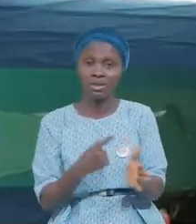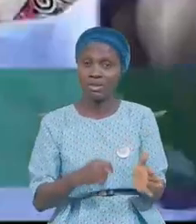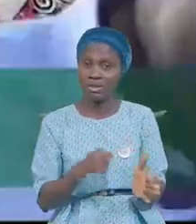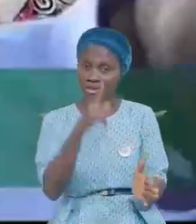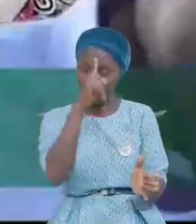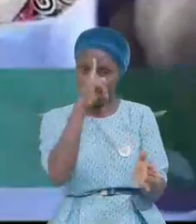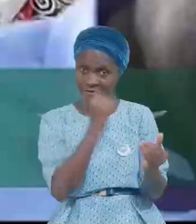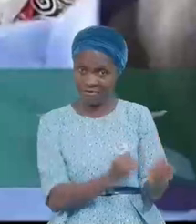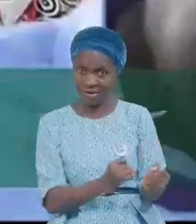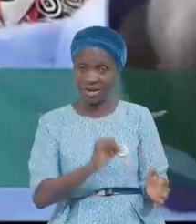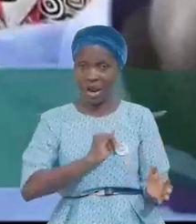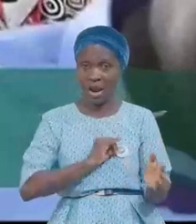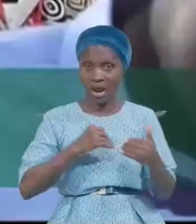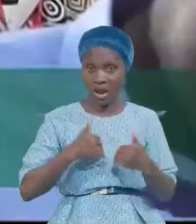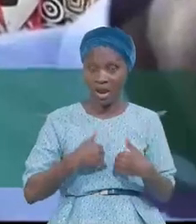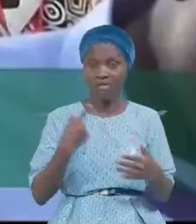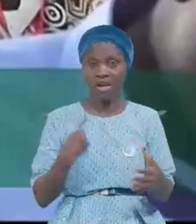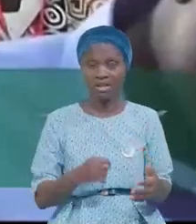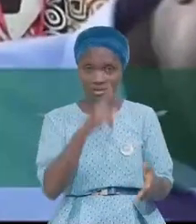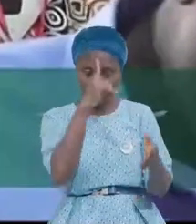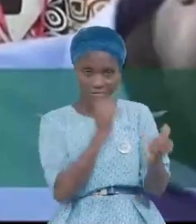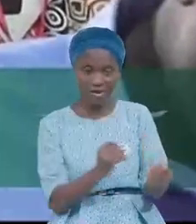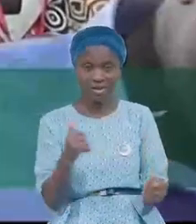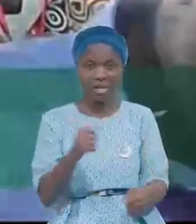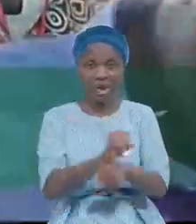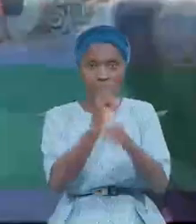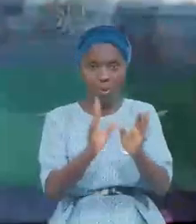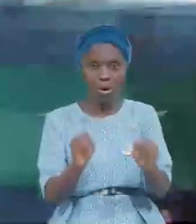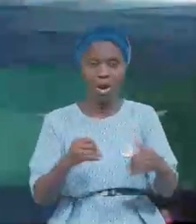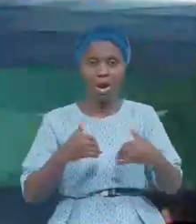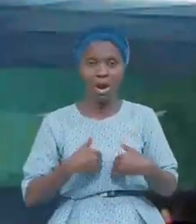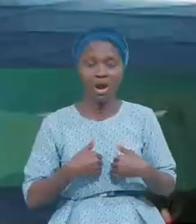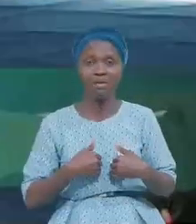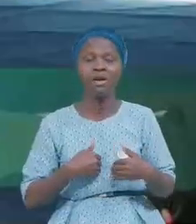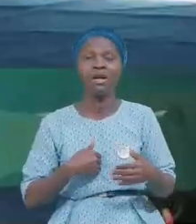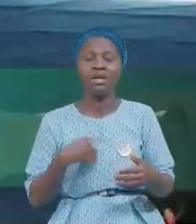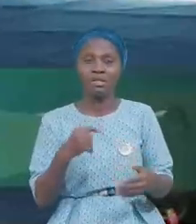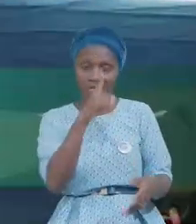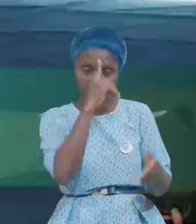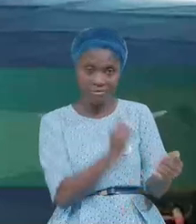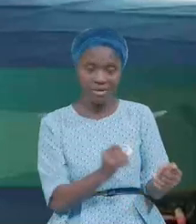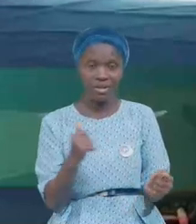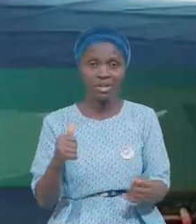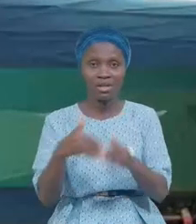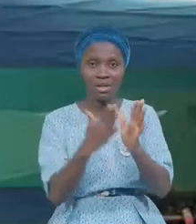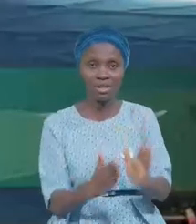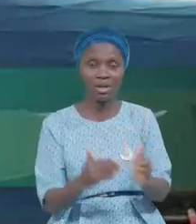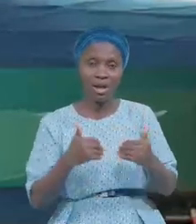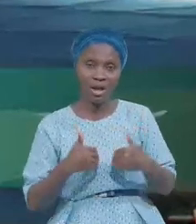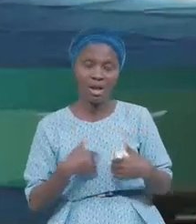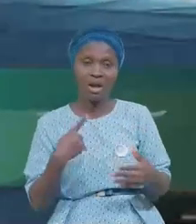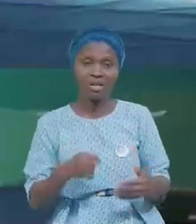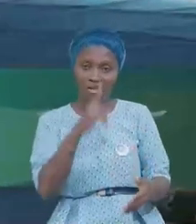la foi qu'un ouvrier peut avoir, la foi que les dirigeants ont, la foi que les suiveurs